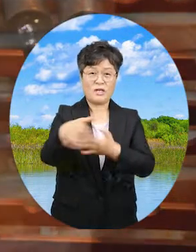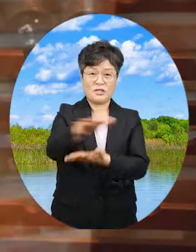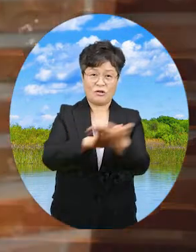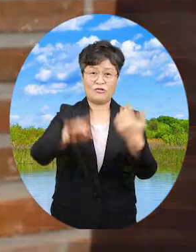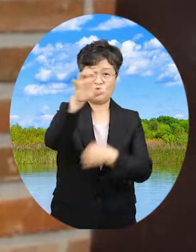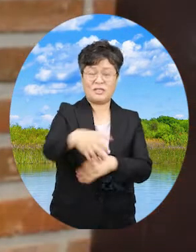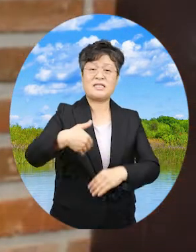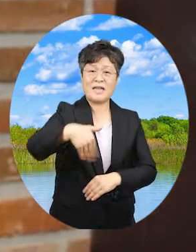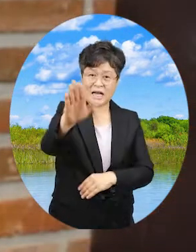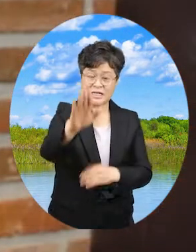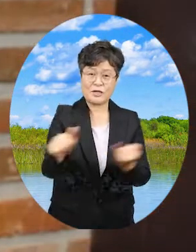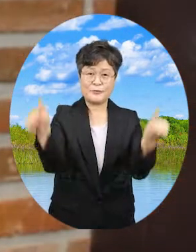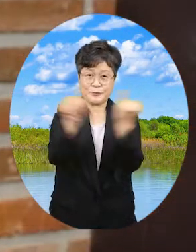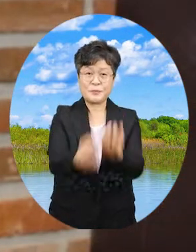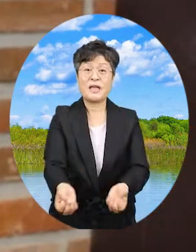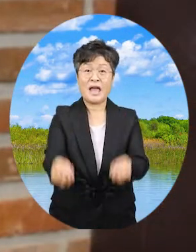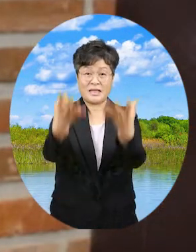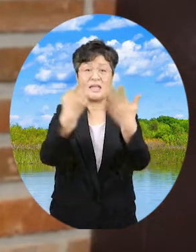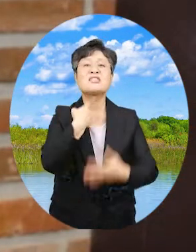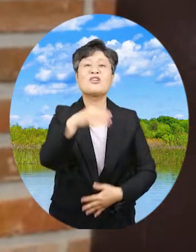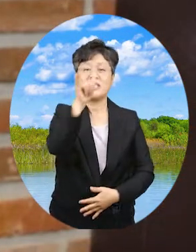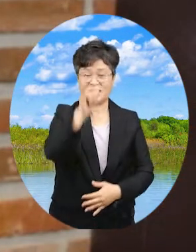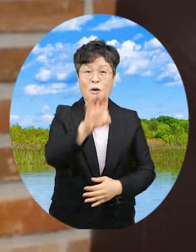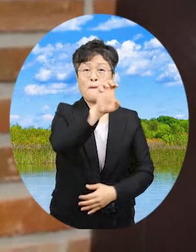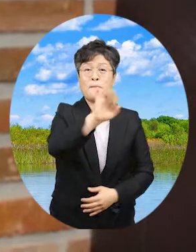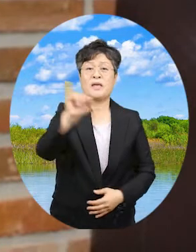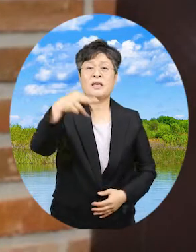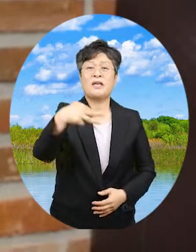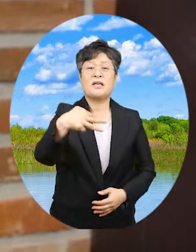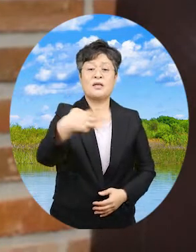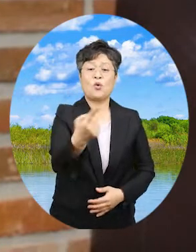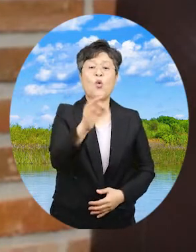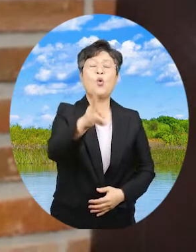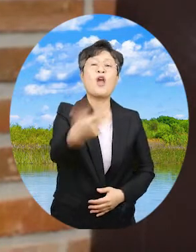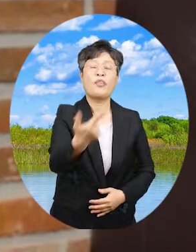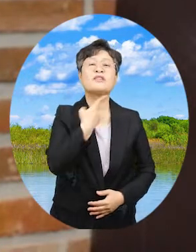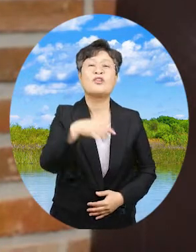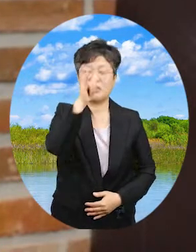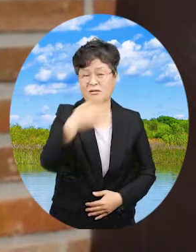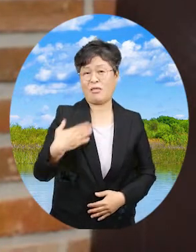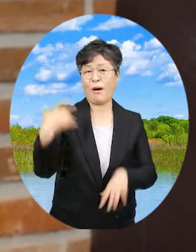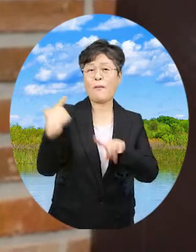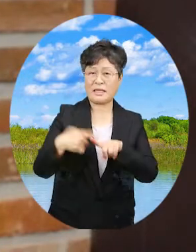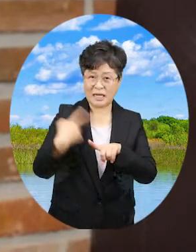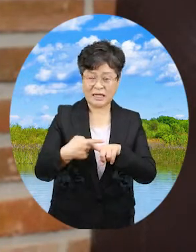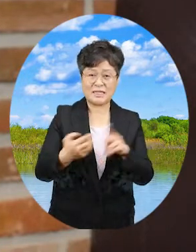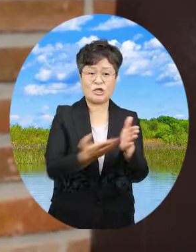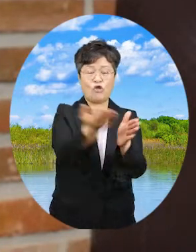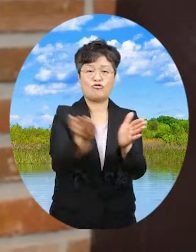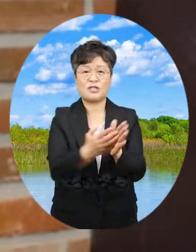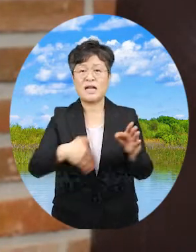가서 결혼 피로연을 하는 것이 당시의 풍습이기도 했었답니다. 저도 역시 마찬가지로 원천저수지에